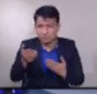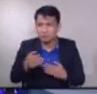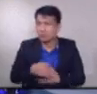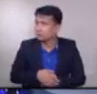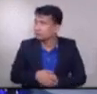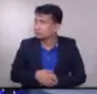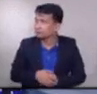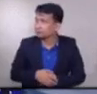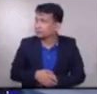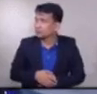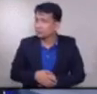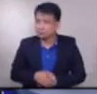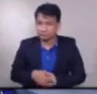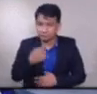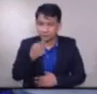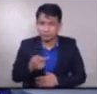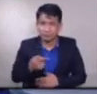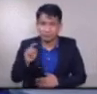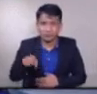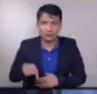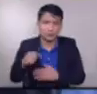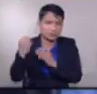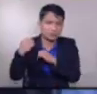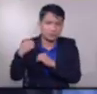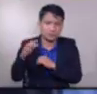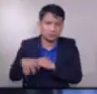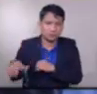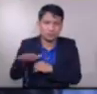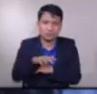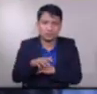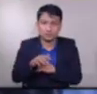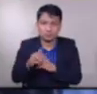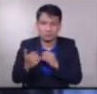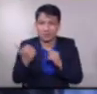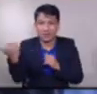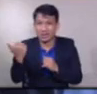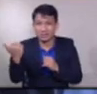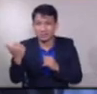but hindi ko po kami umaasa sa mainline voting. Kasi